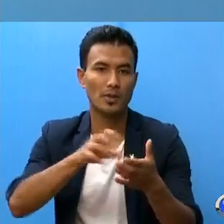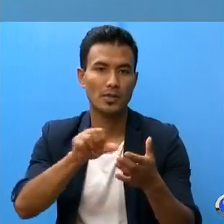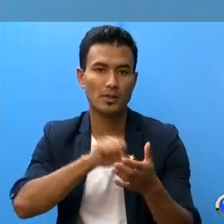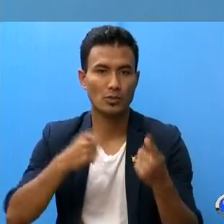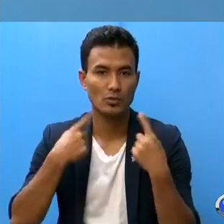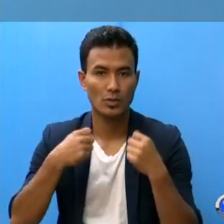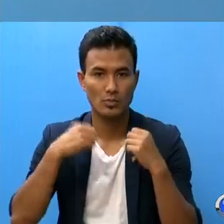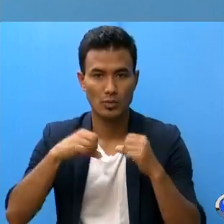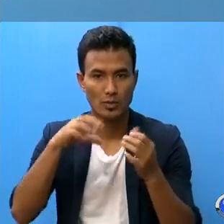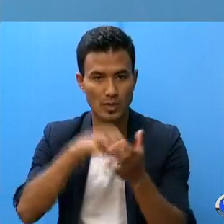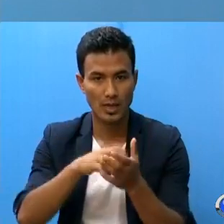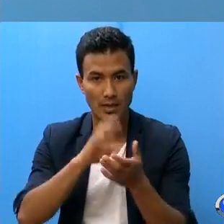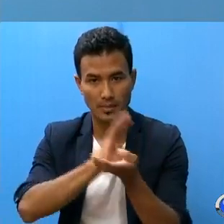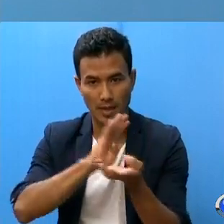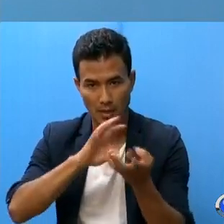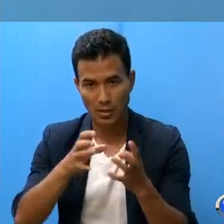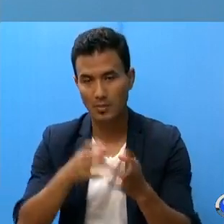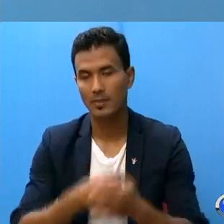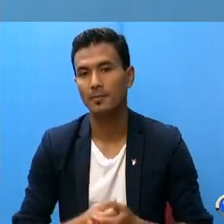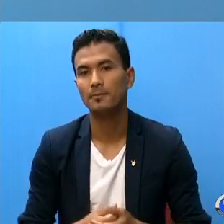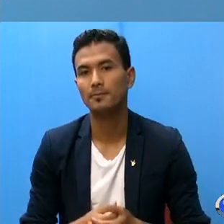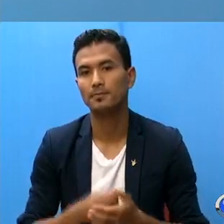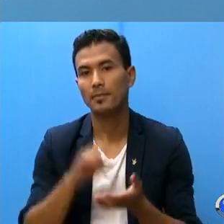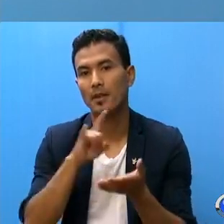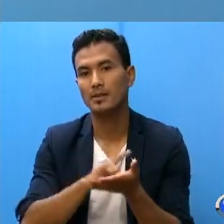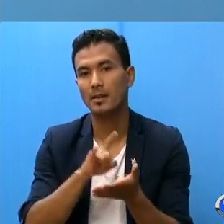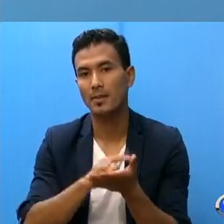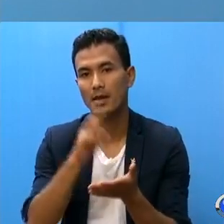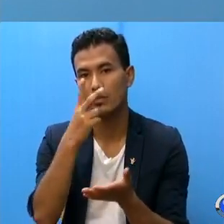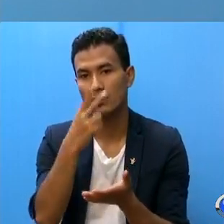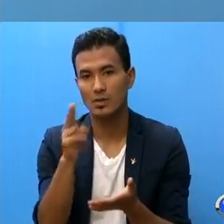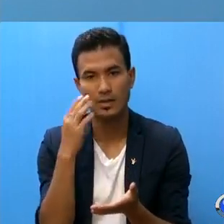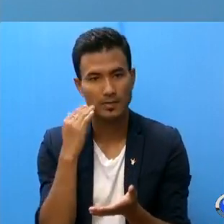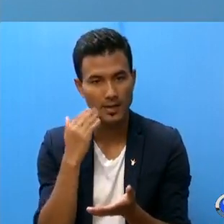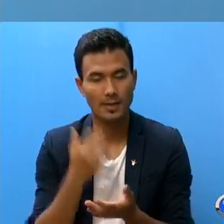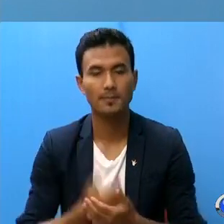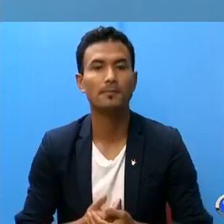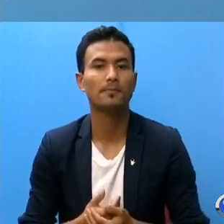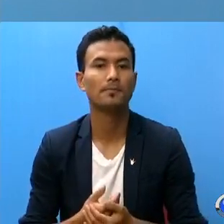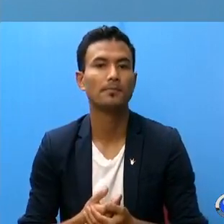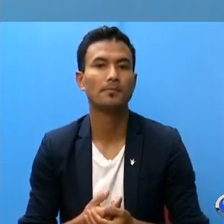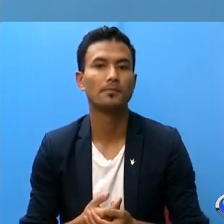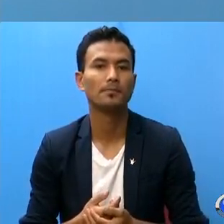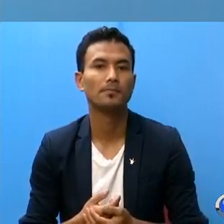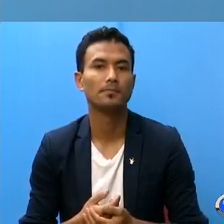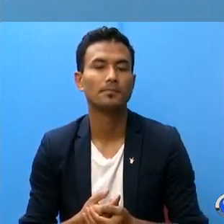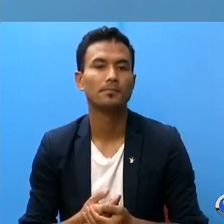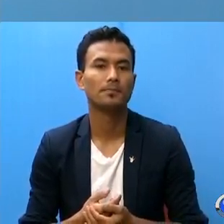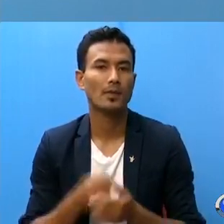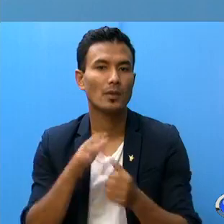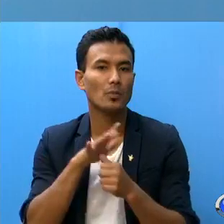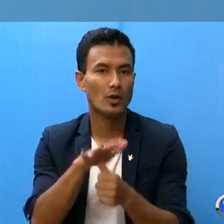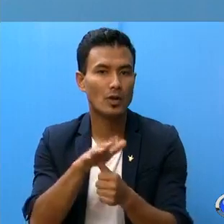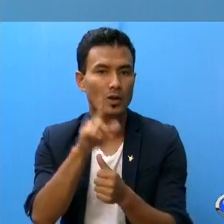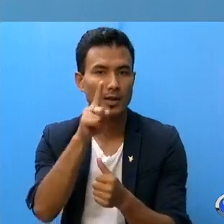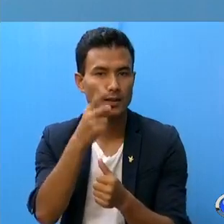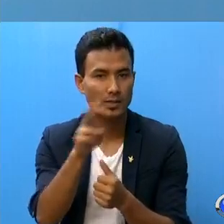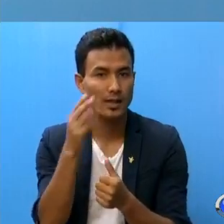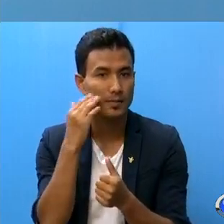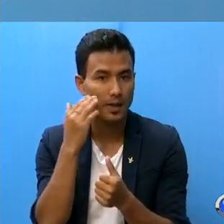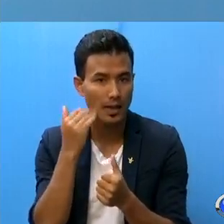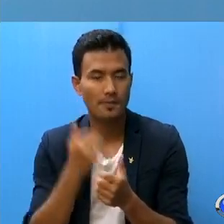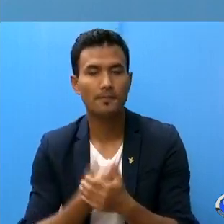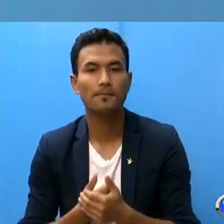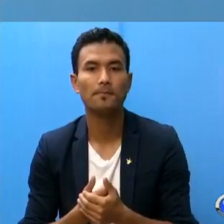जनस्वास्त पर्योक्षाला विर्याट्नगर मा जापा का दुई जना महिला मोरंग को एक जना